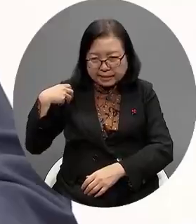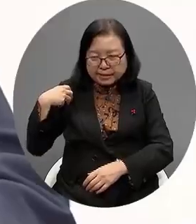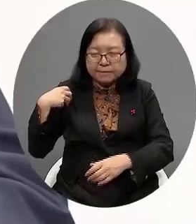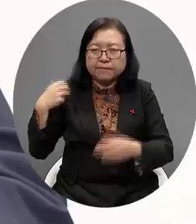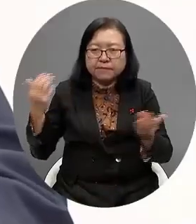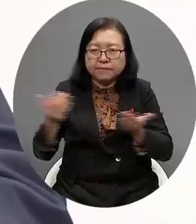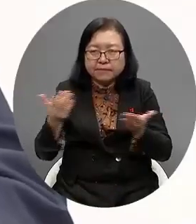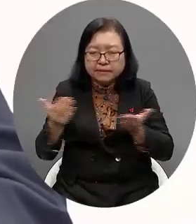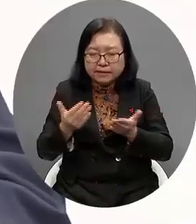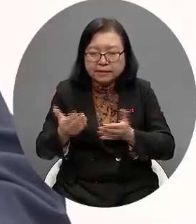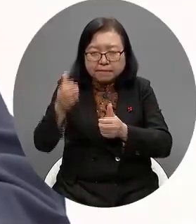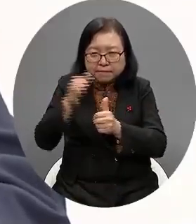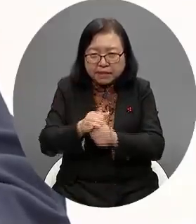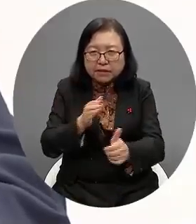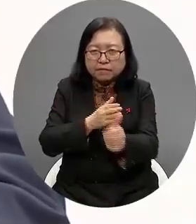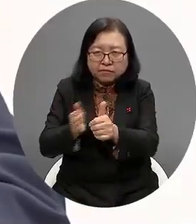달라고 당부했습니다